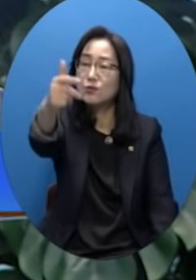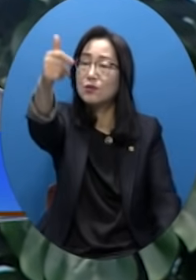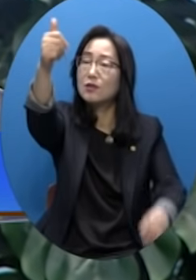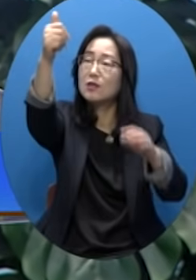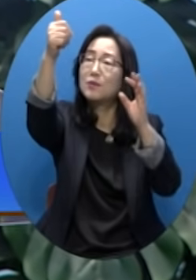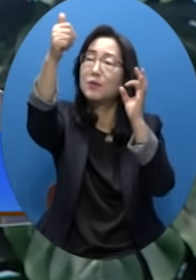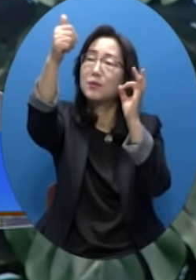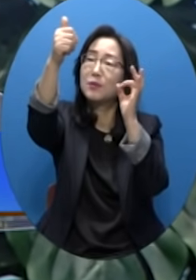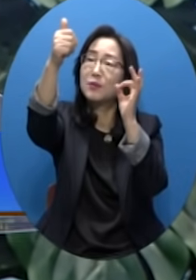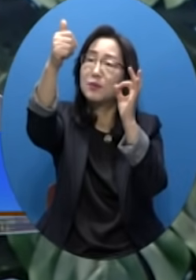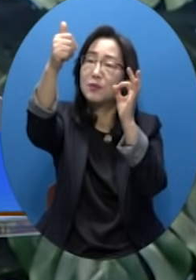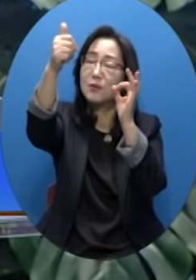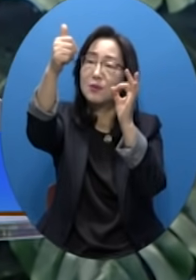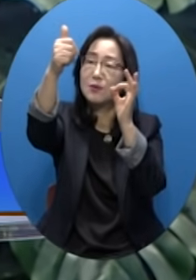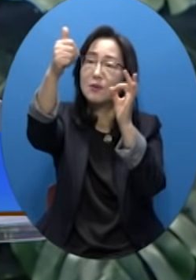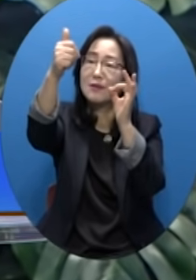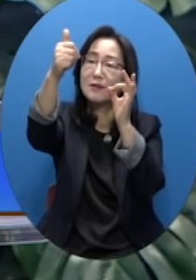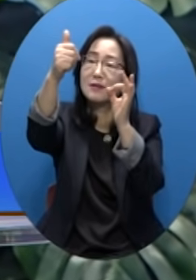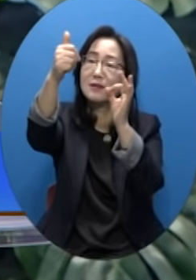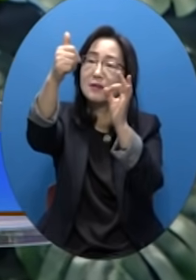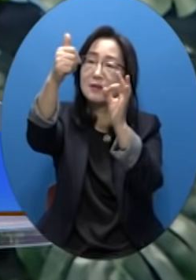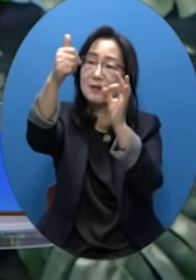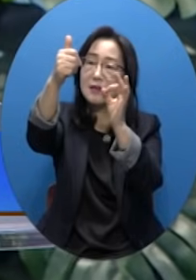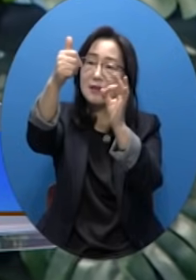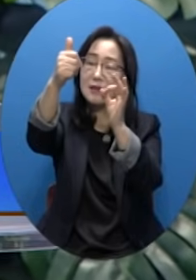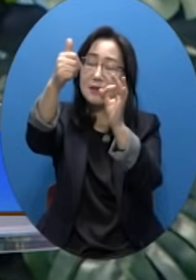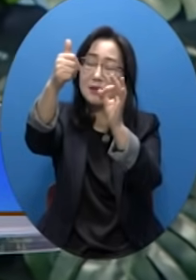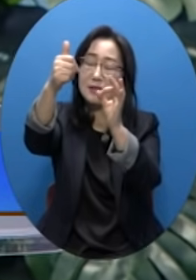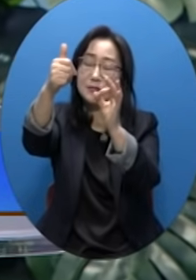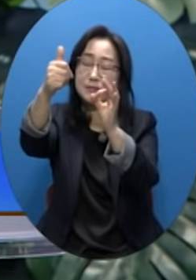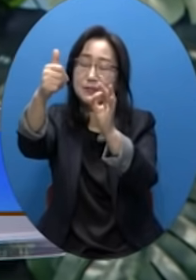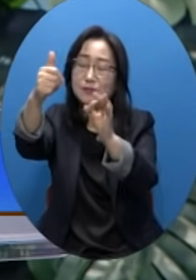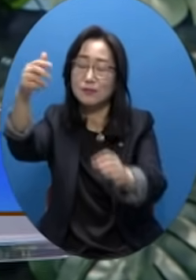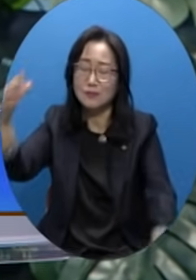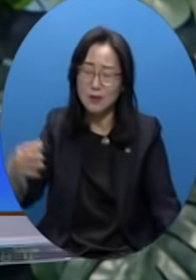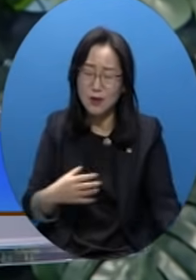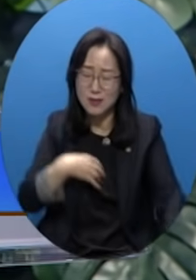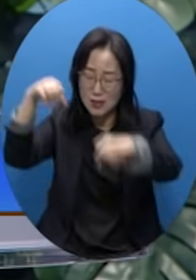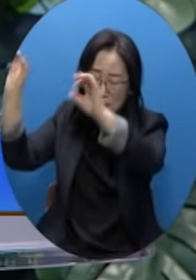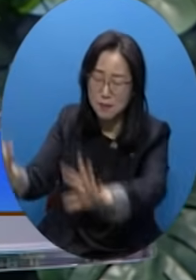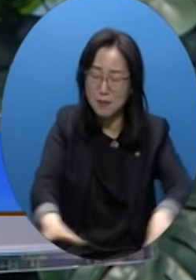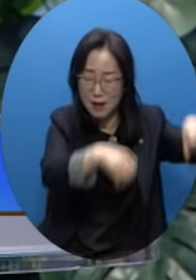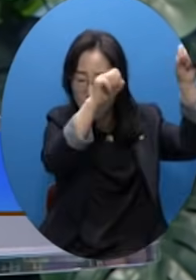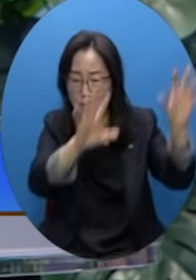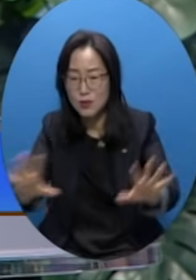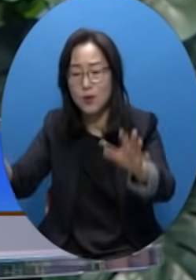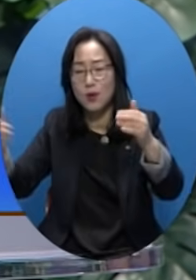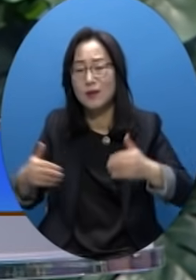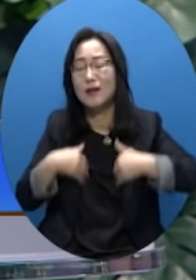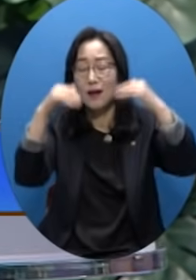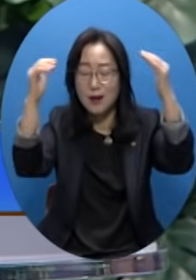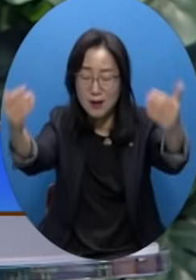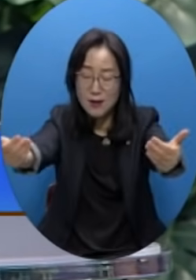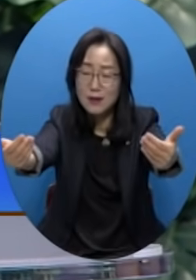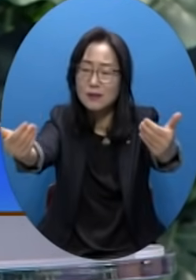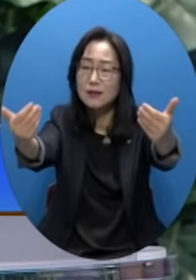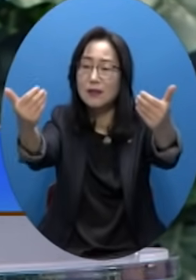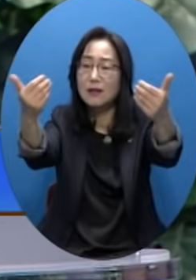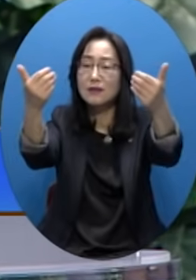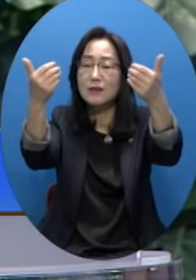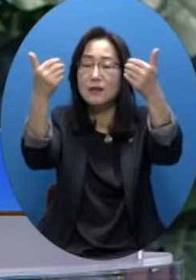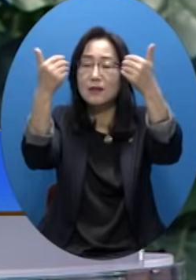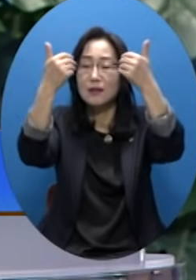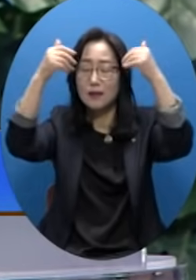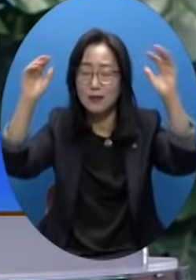툴을 부르리라 겉이 파도 거지 파더 라 아 아